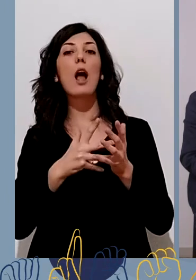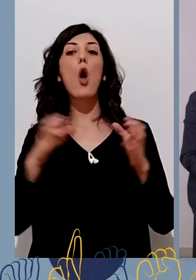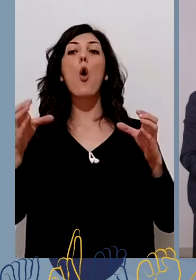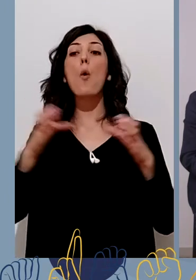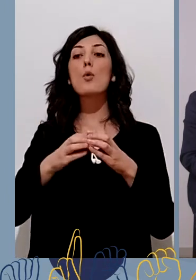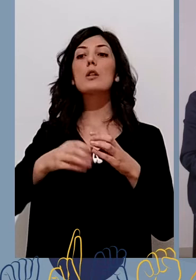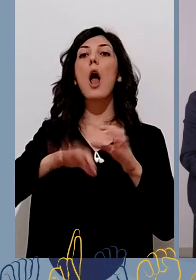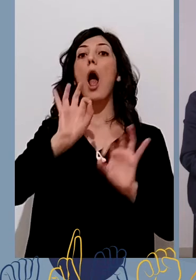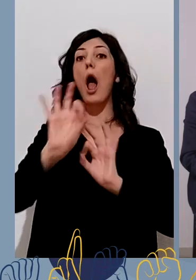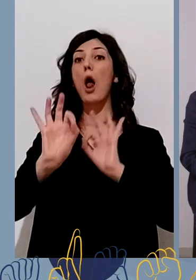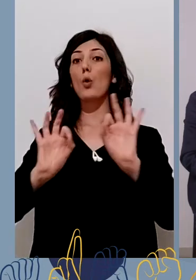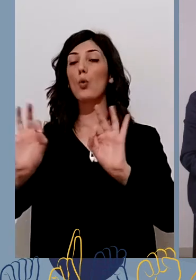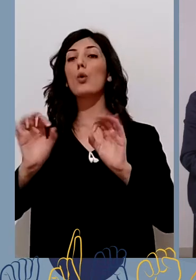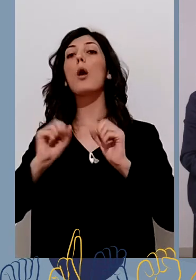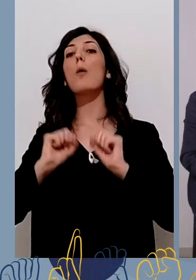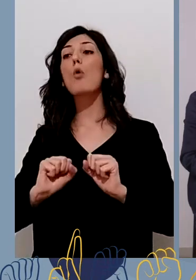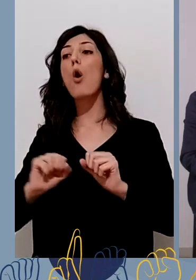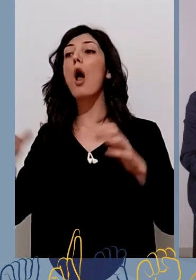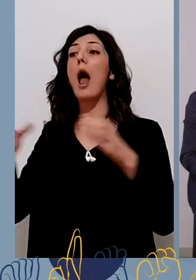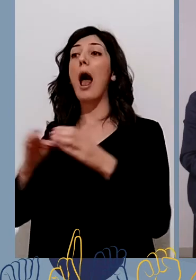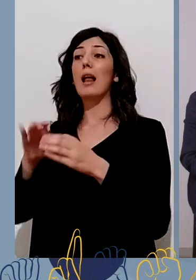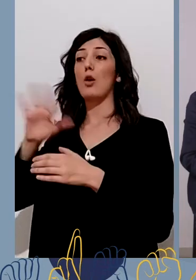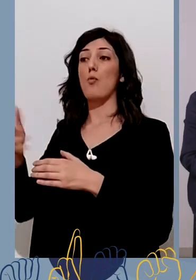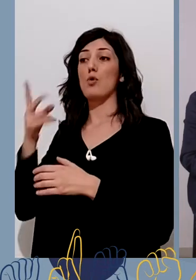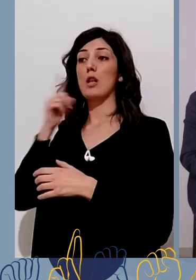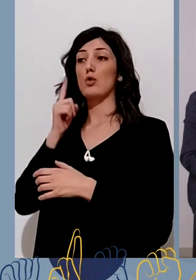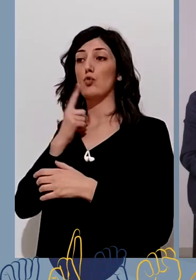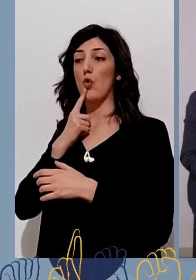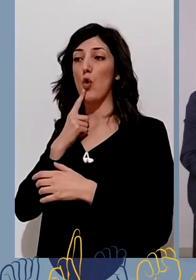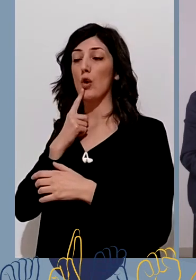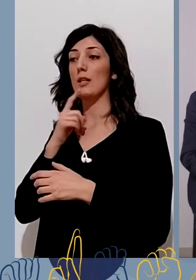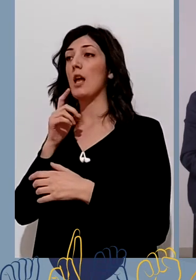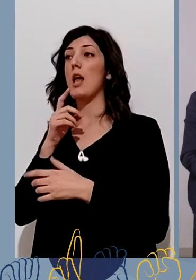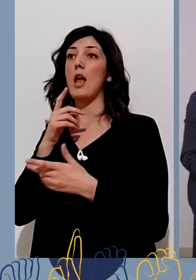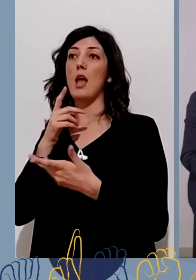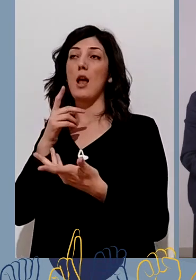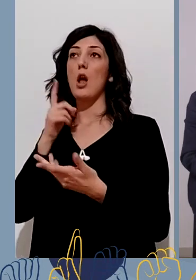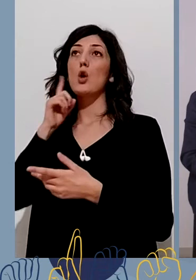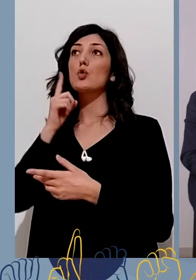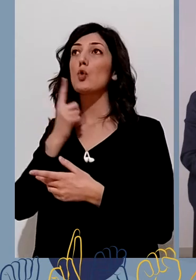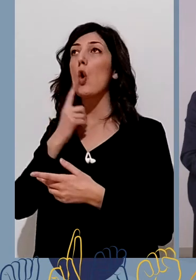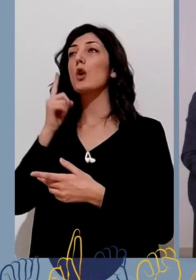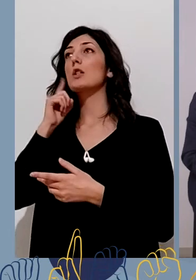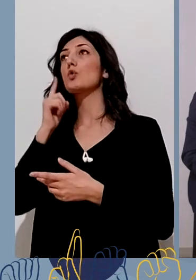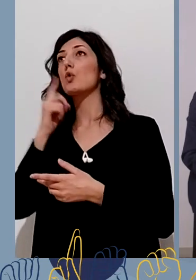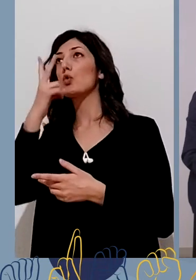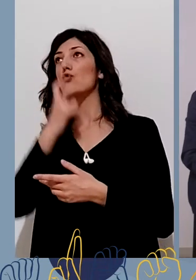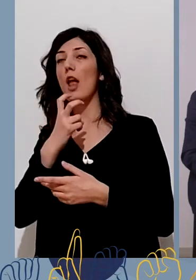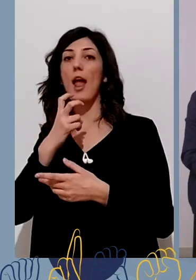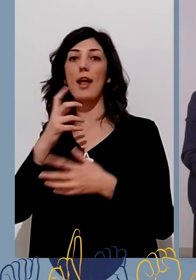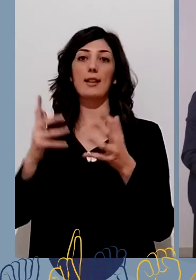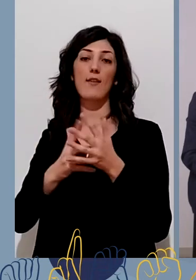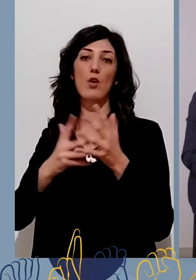della comunità, appunto, dei non udenti, dei sordi, scusi, dei sordociechi, con la comunità, appunto,